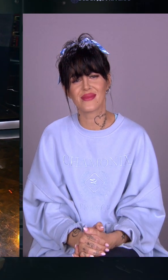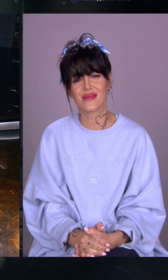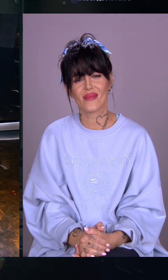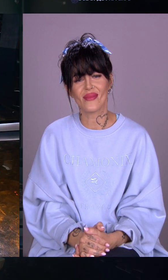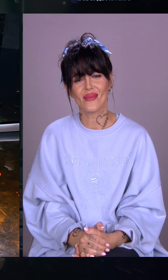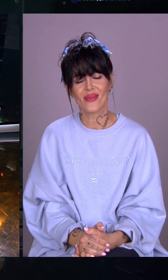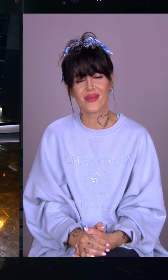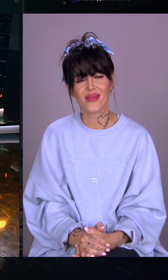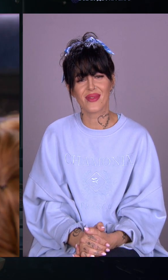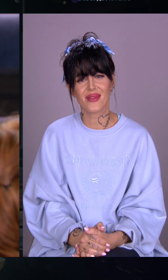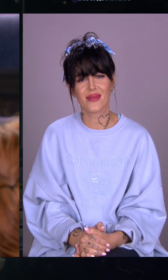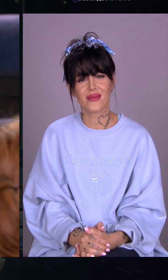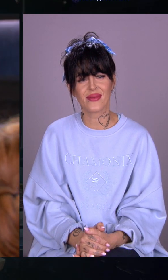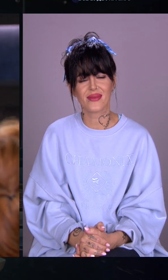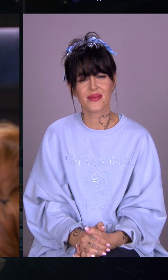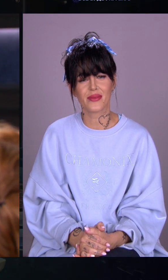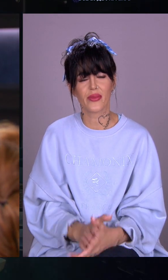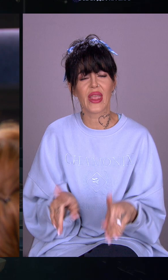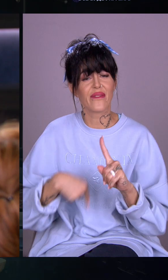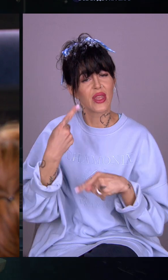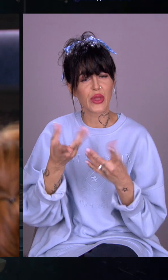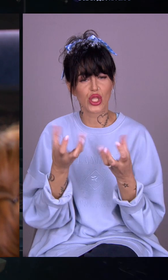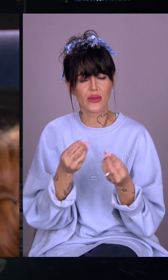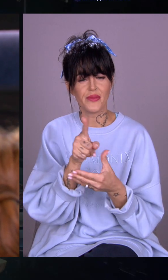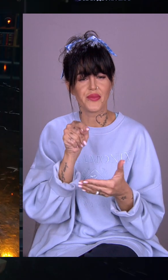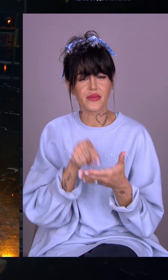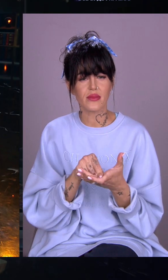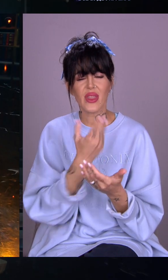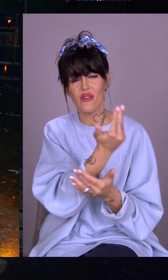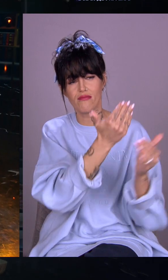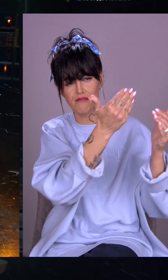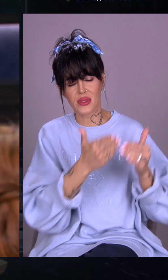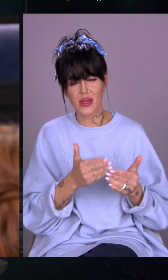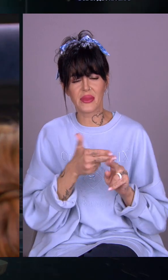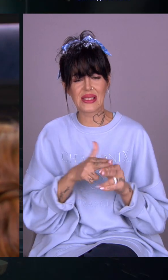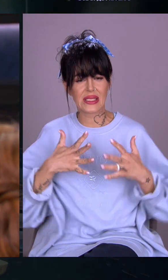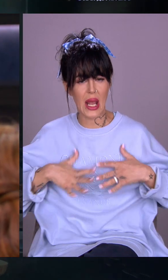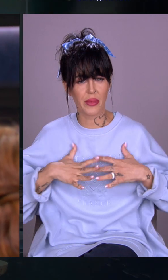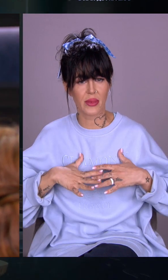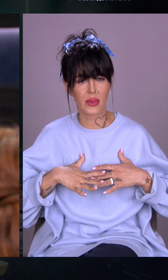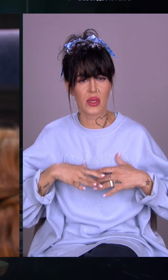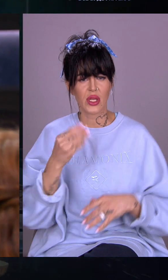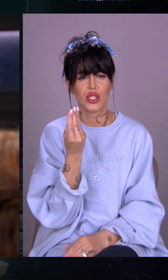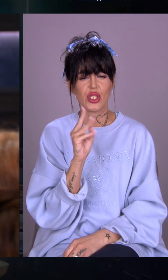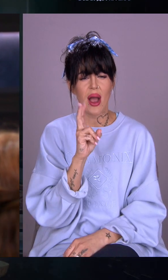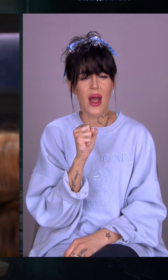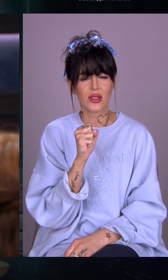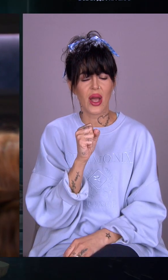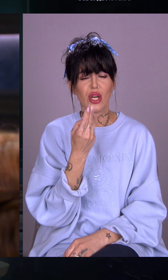Просто держи! Просто це! Наступне слово теж Закарпаття. Вельми цікаве слово. Шаркань. Що